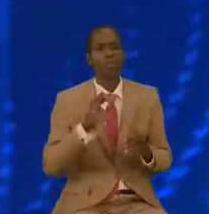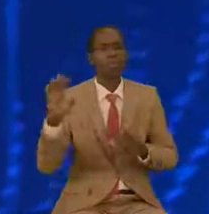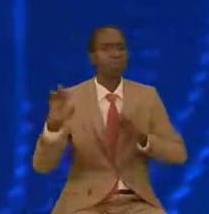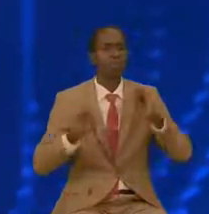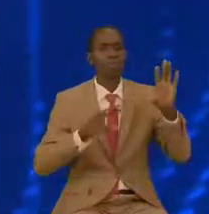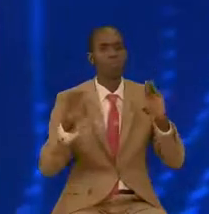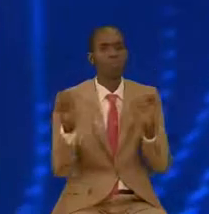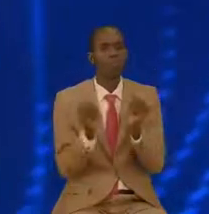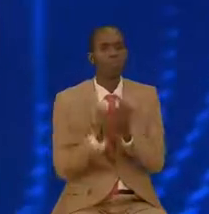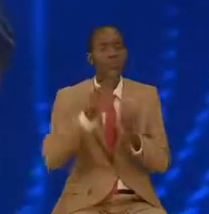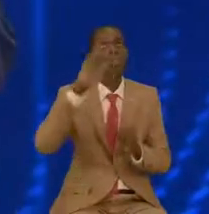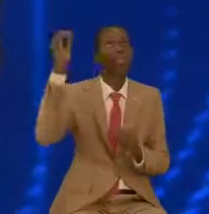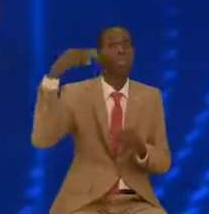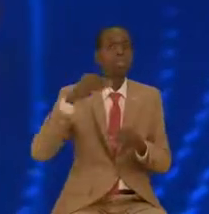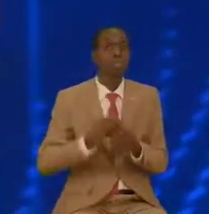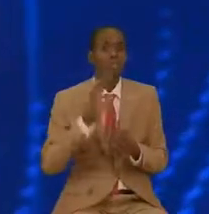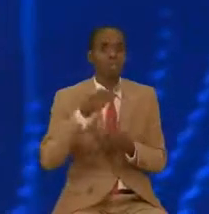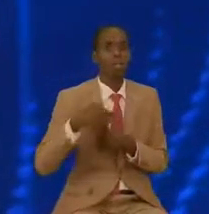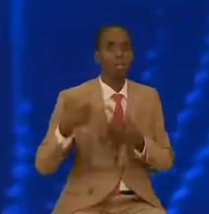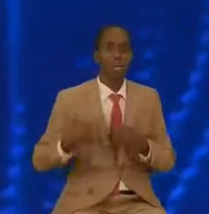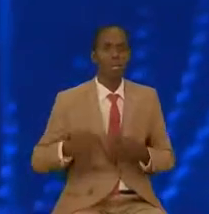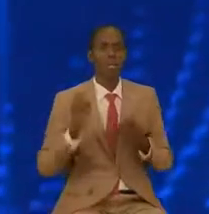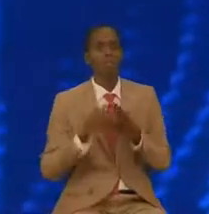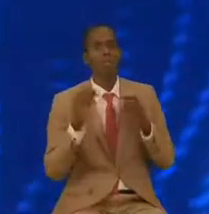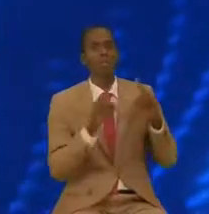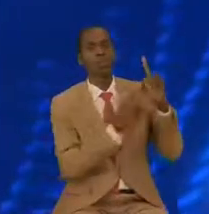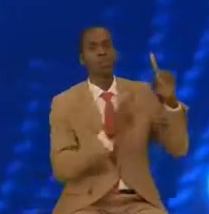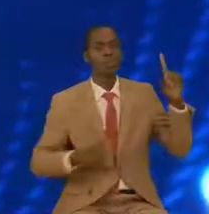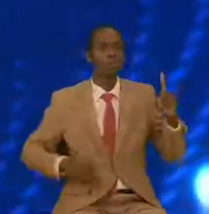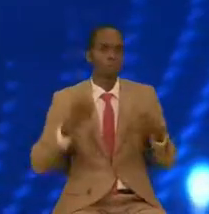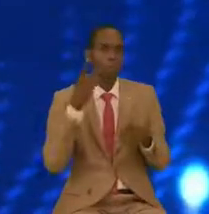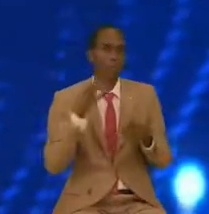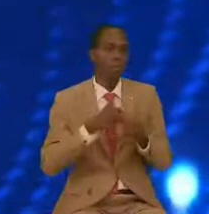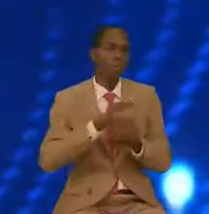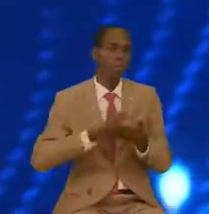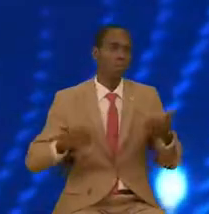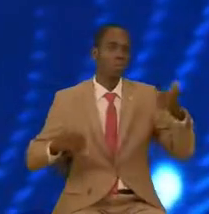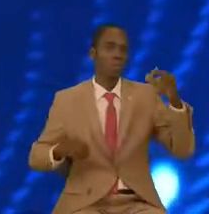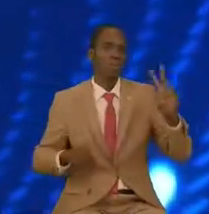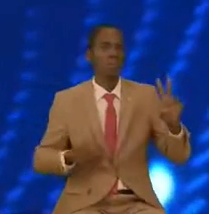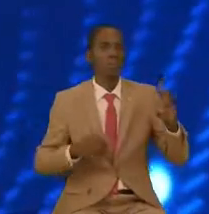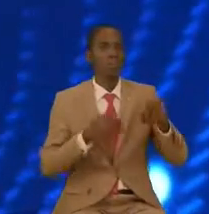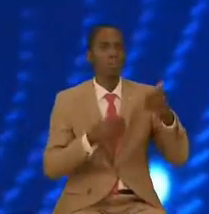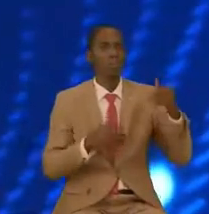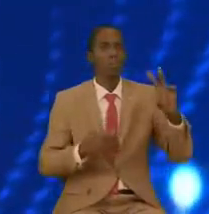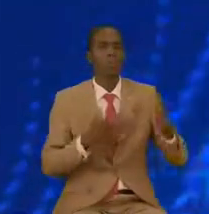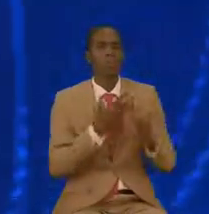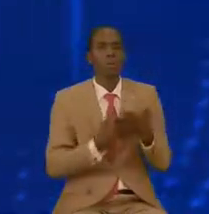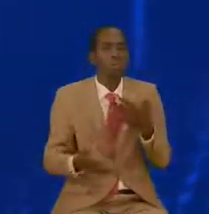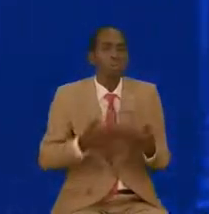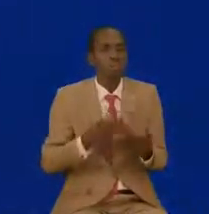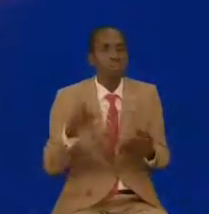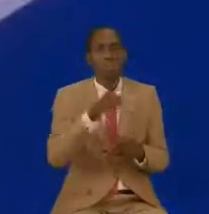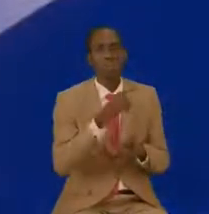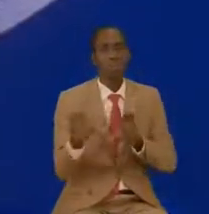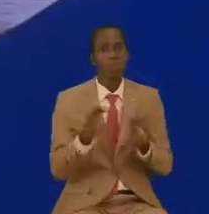spirituels, chantant à Dieu dans vos cœurs sous l'inspiration de la grâce. Verset 17. Et quoi